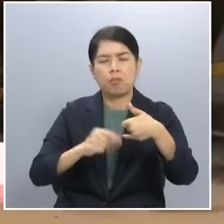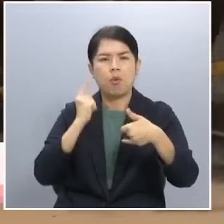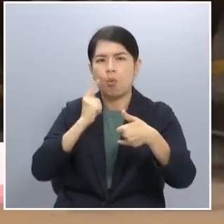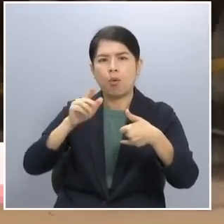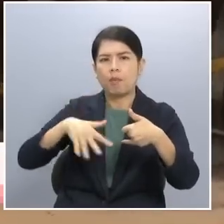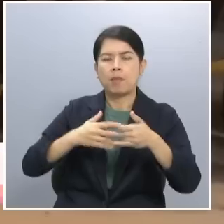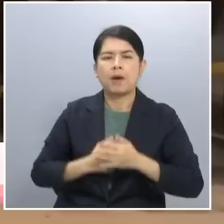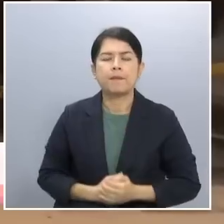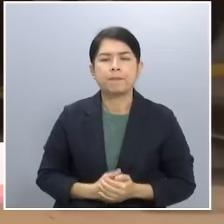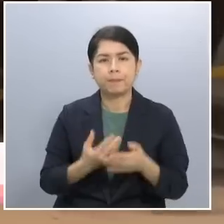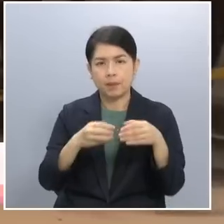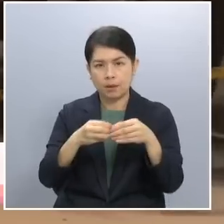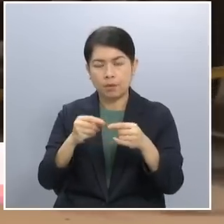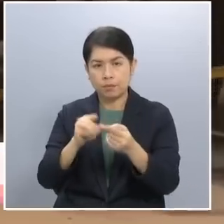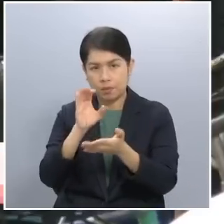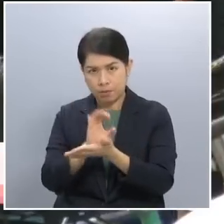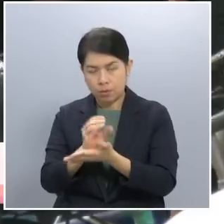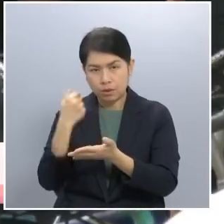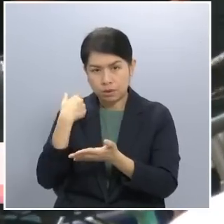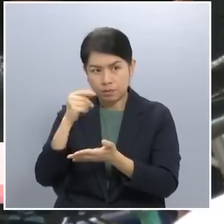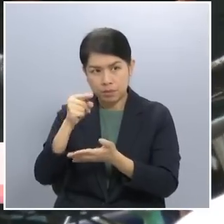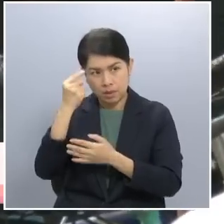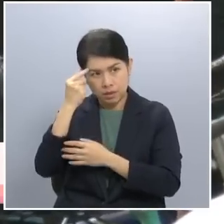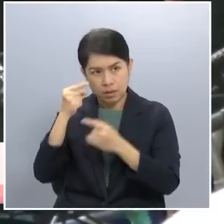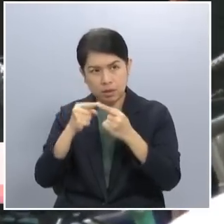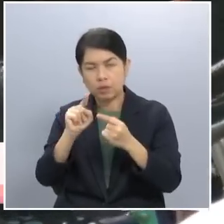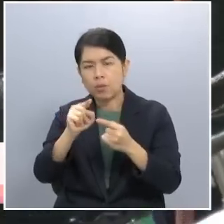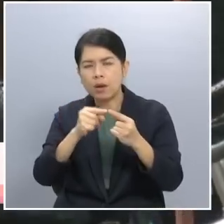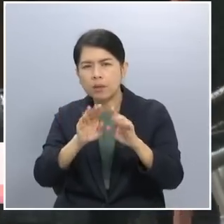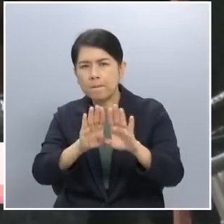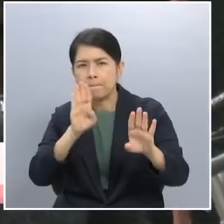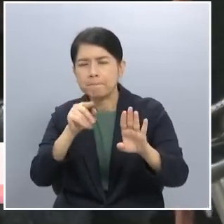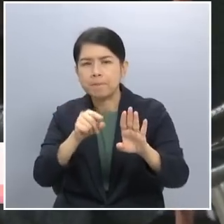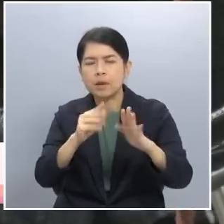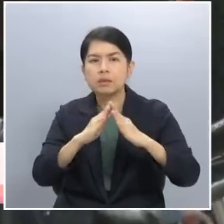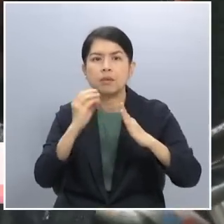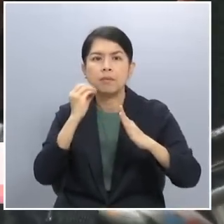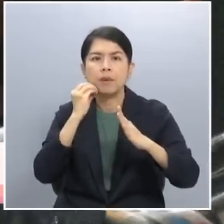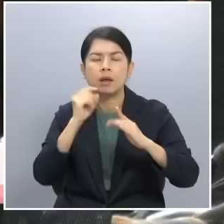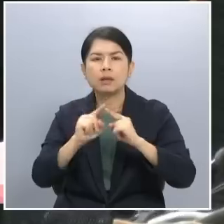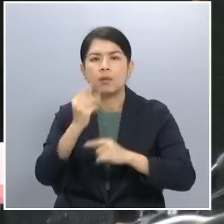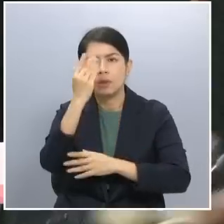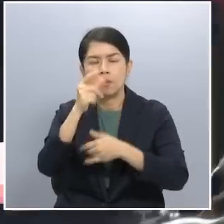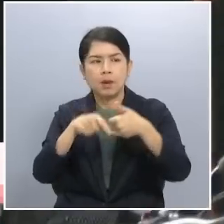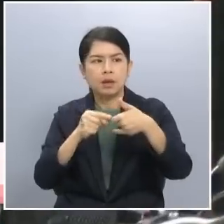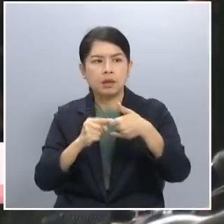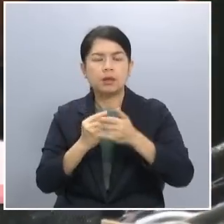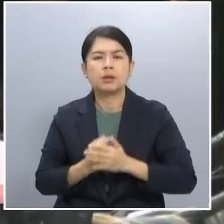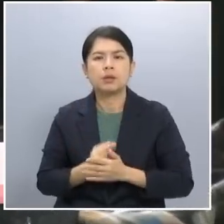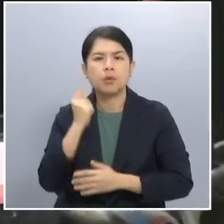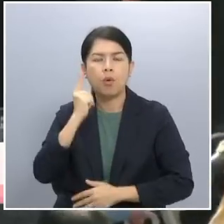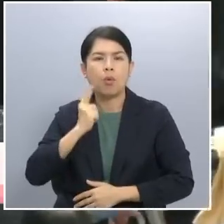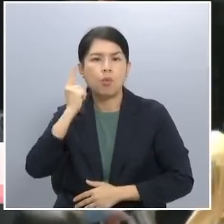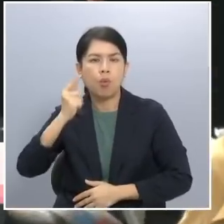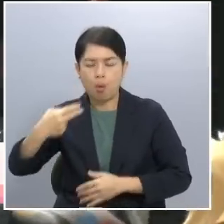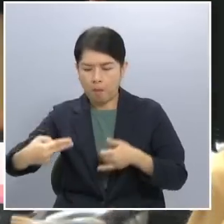กำลังนะฮะโดยได้มีการเปิดประตูบ้านหวังจะเข้าไปปิดจ๊อบปรากฏเดชาครับยิงปืนสวนออกมา1นัดอ่ะลองดูจังหวะ